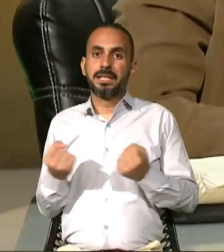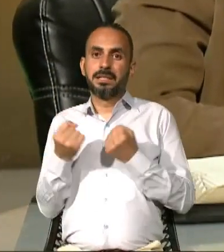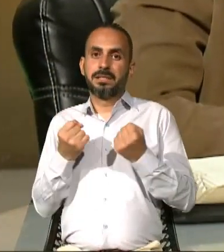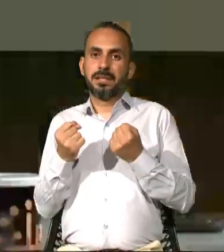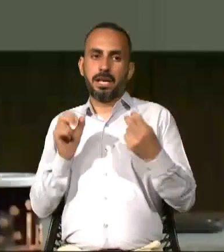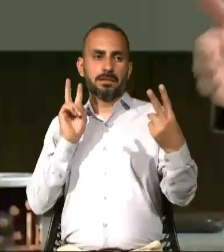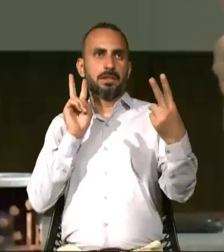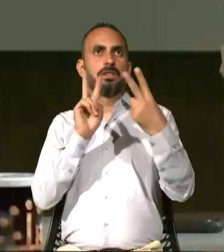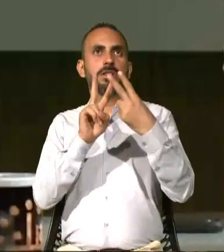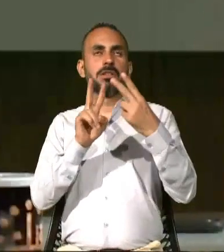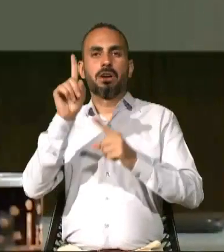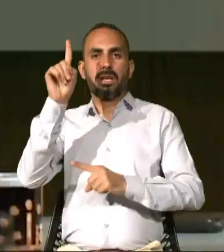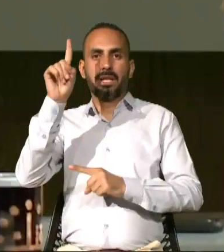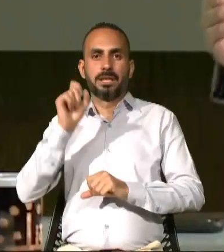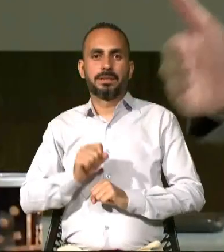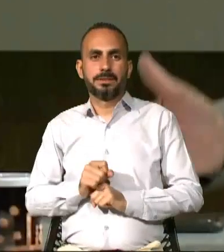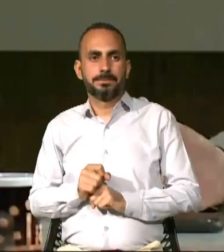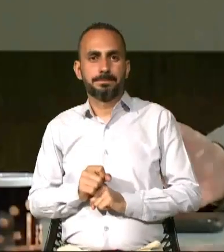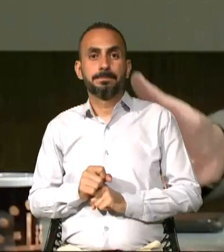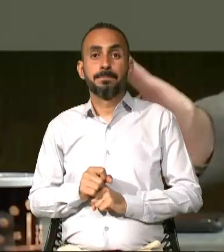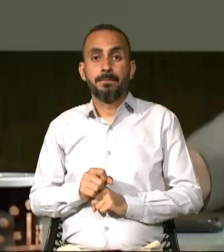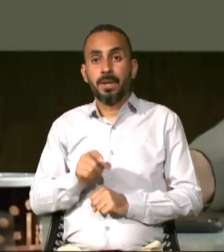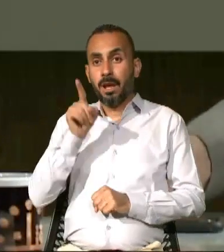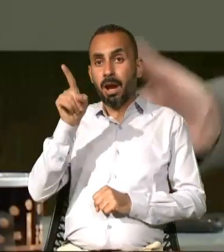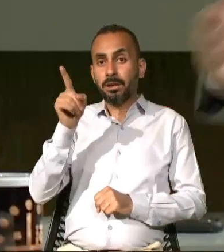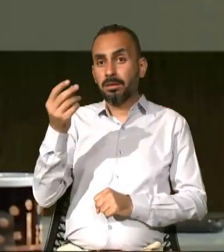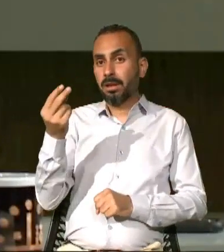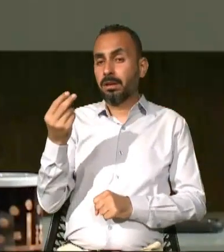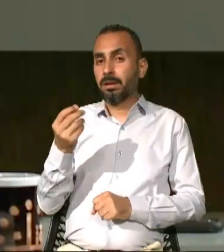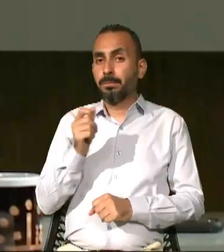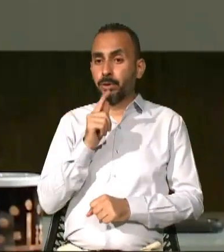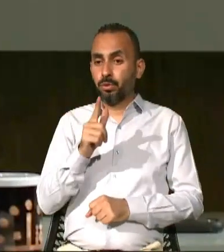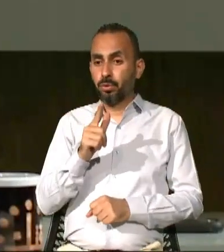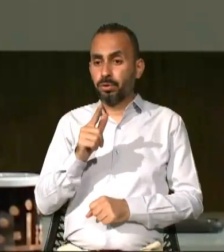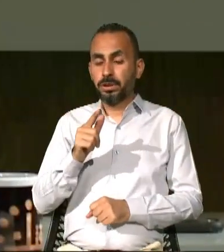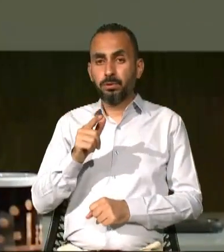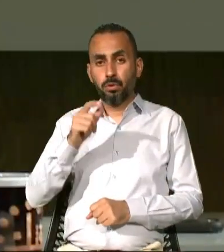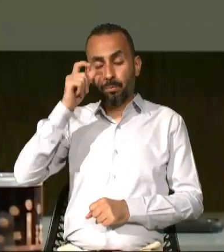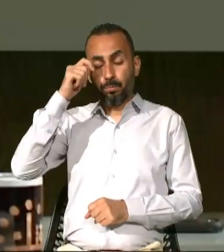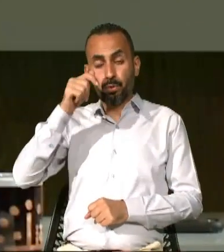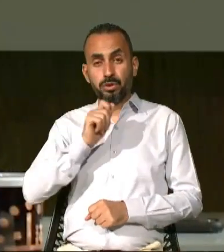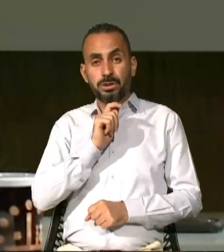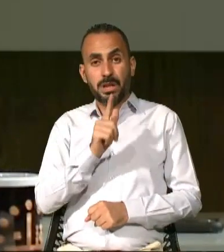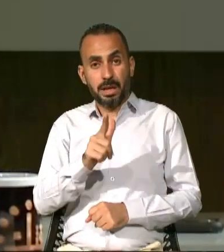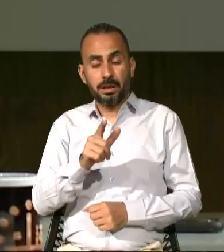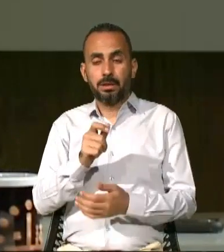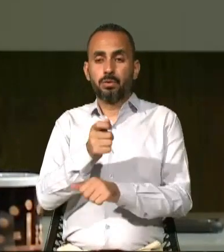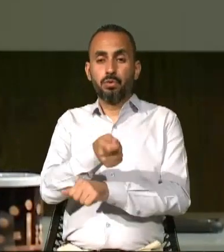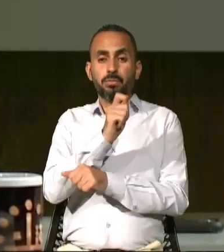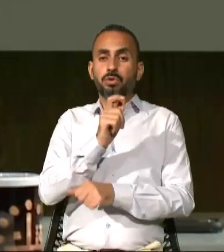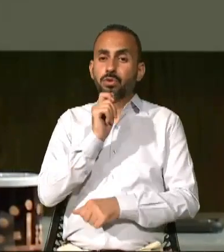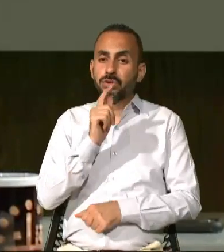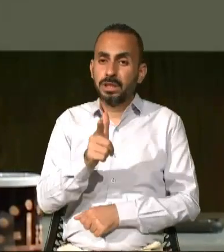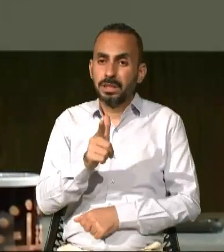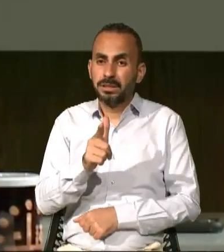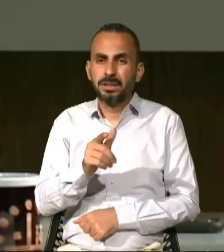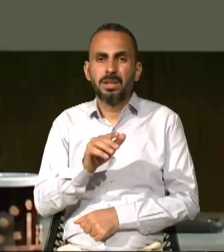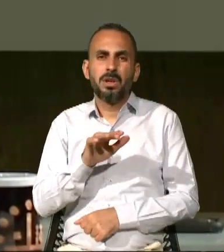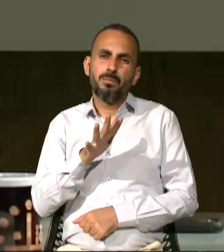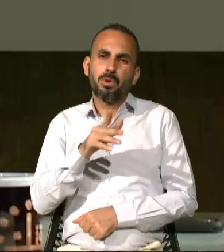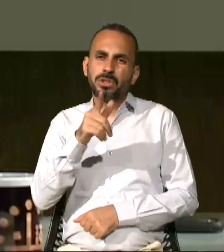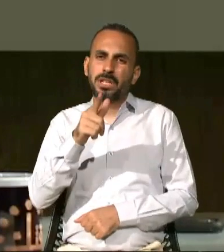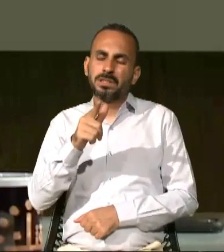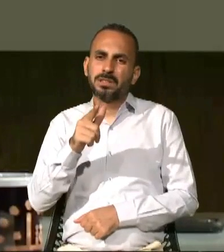لما بتقول لنا حضرتك أن بولس قال وبطرس، هل ممكن تديني بس سنة في سنة تفصيل بسيطة،